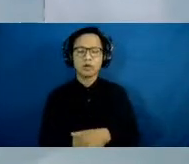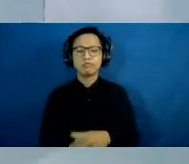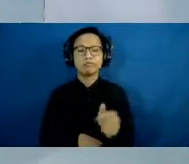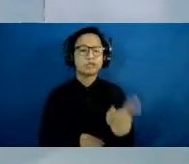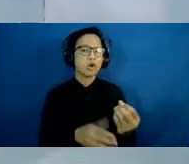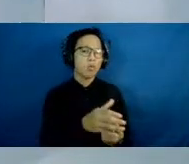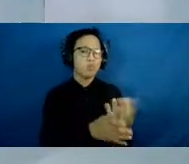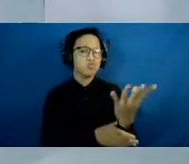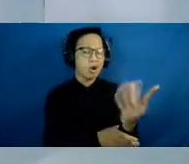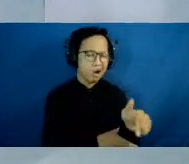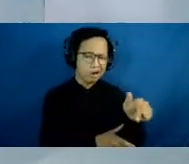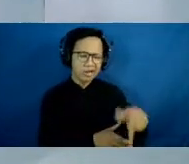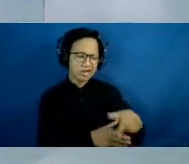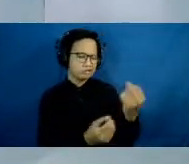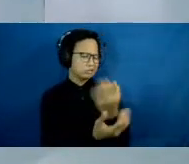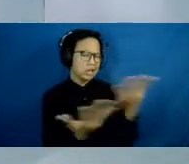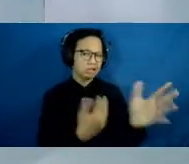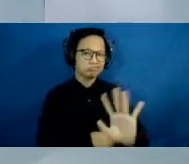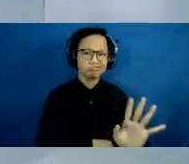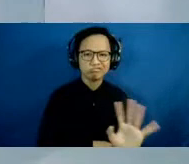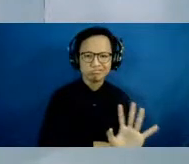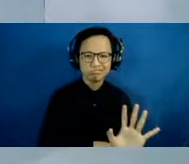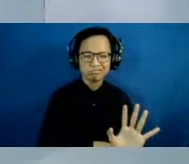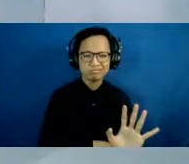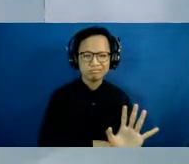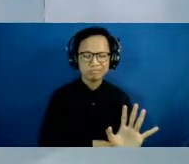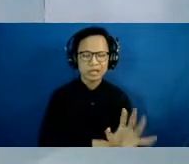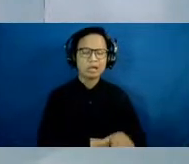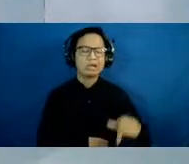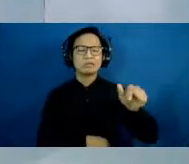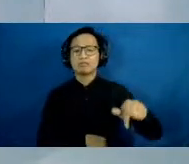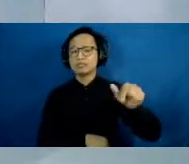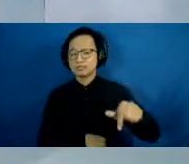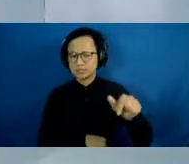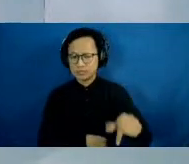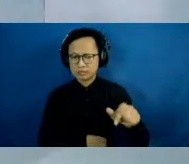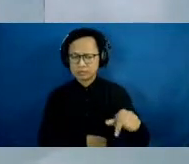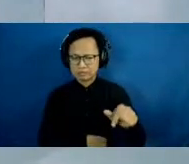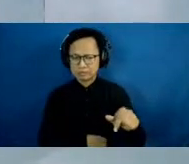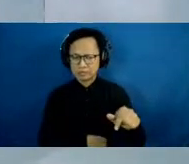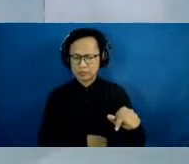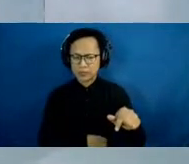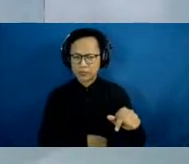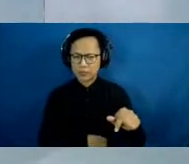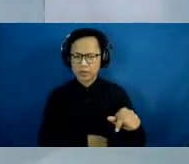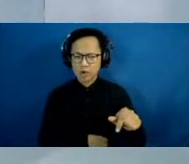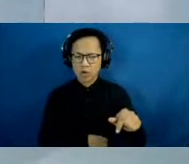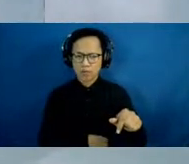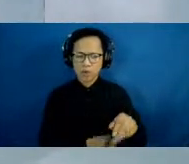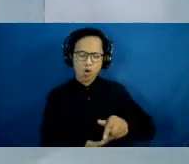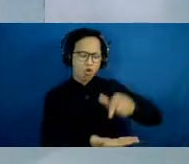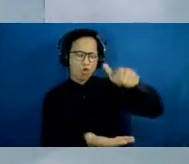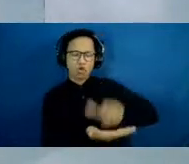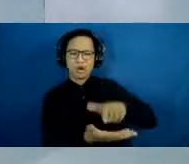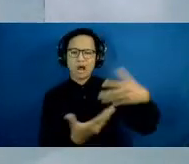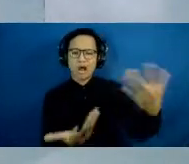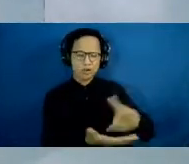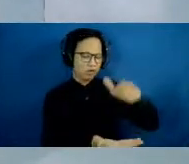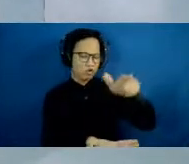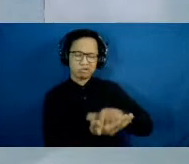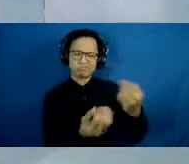tidak jelas. Nah ini sehingga nanti kita kontraknya itu kita tidak jelas kontraknya seperti apa. Nah ini